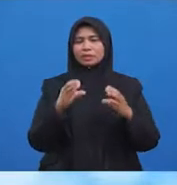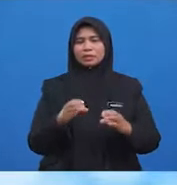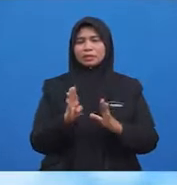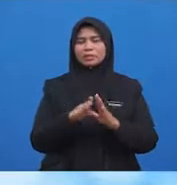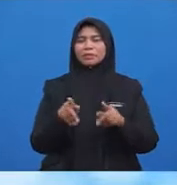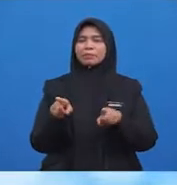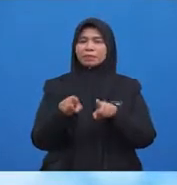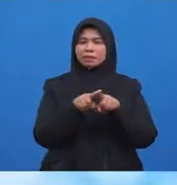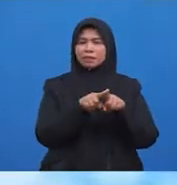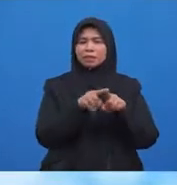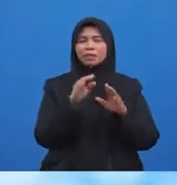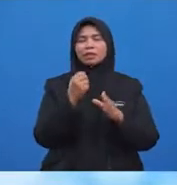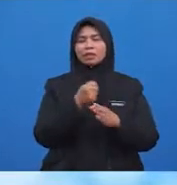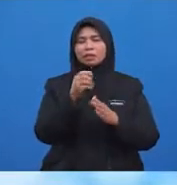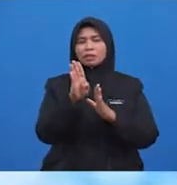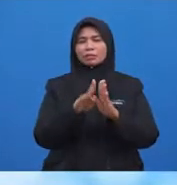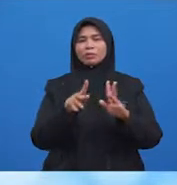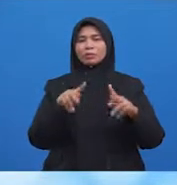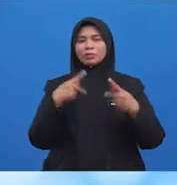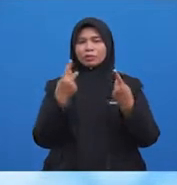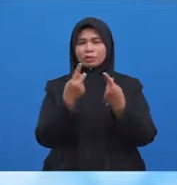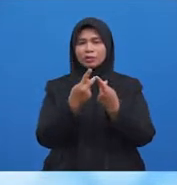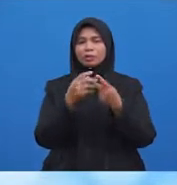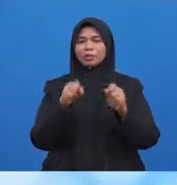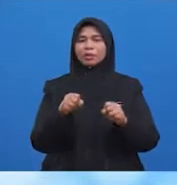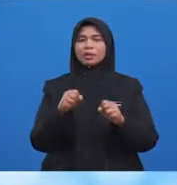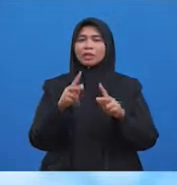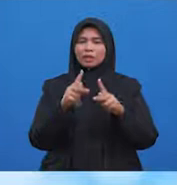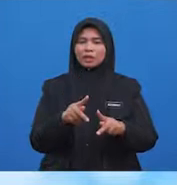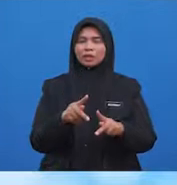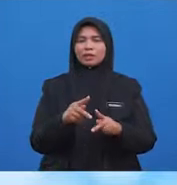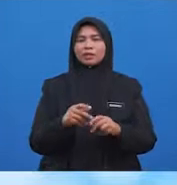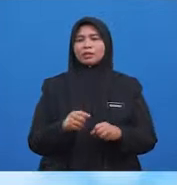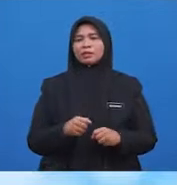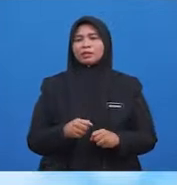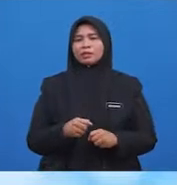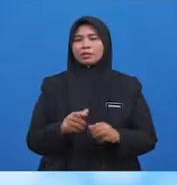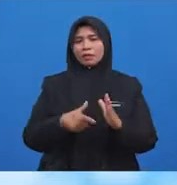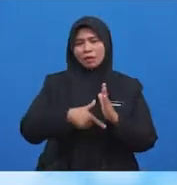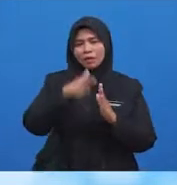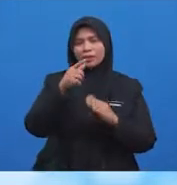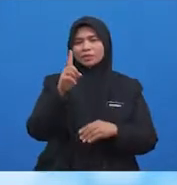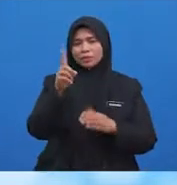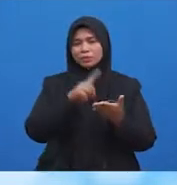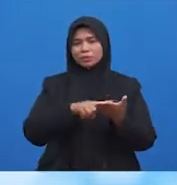berkepulauan dan boleh kekal di situ melebihi seminggu